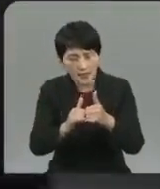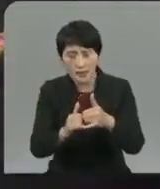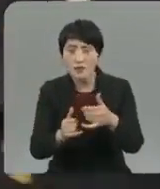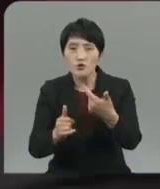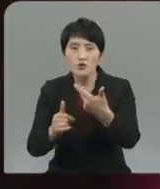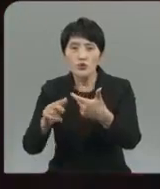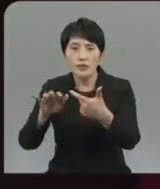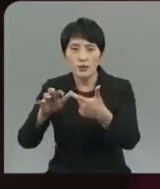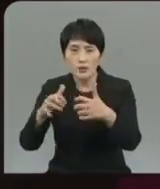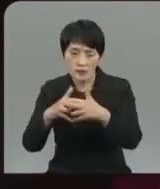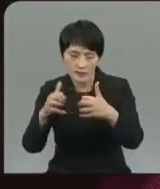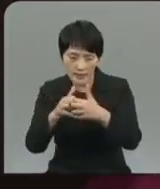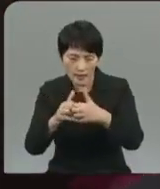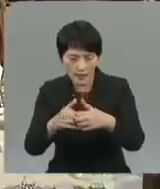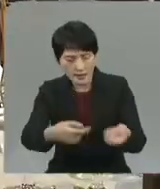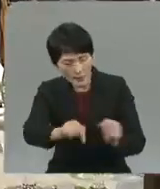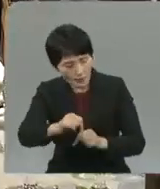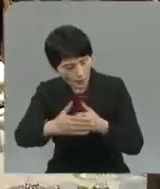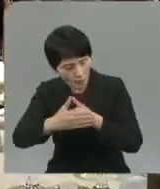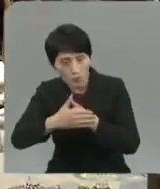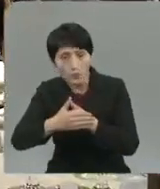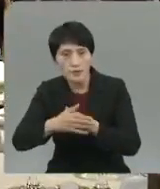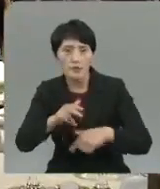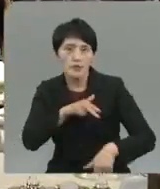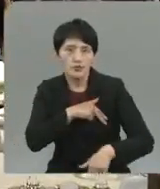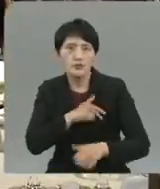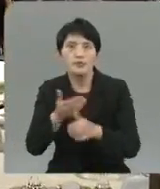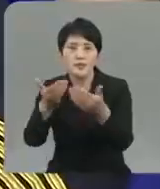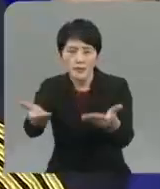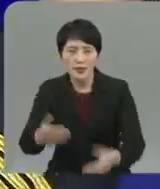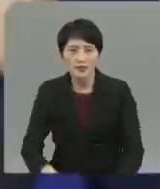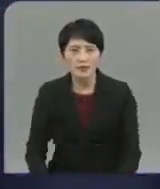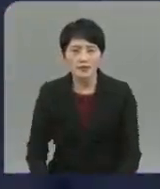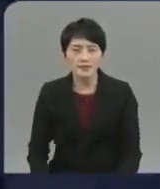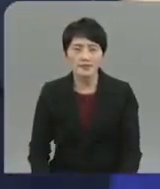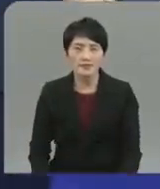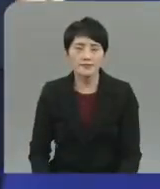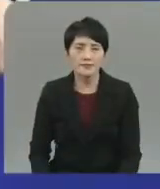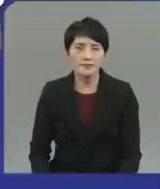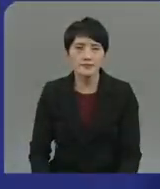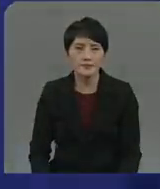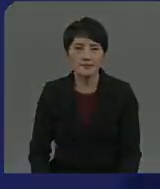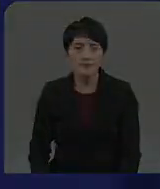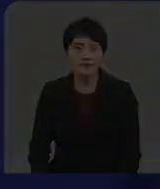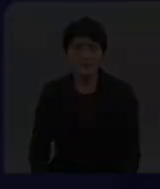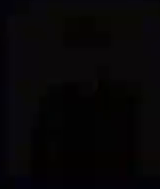国際的な合意アルテミス合意に2021年に署名しています